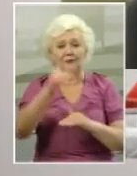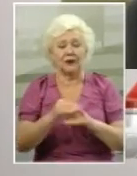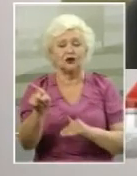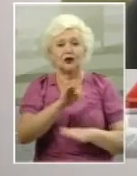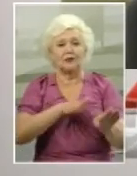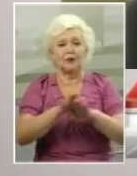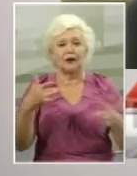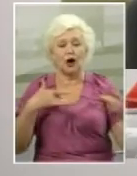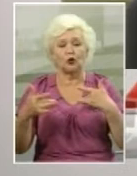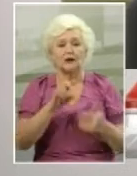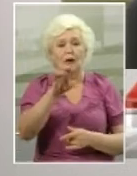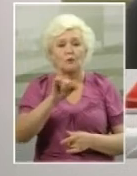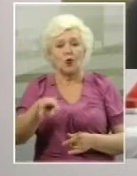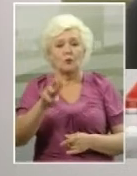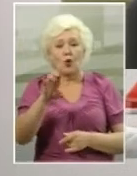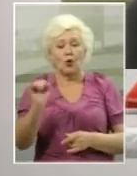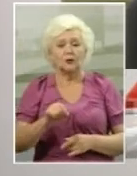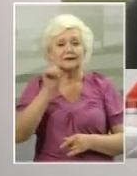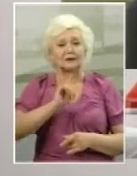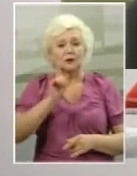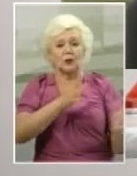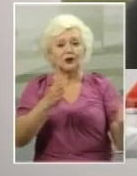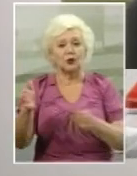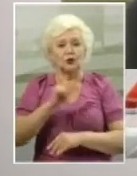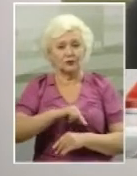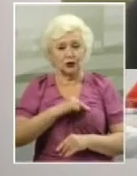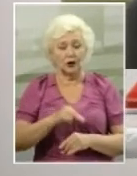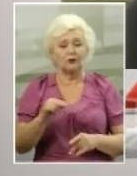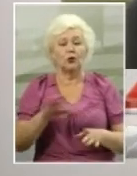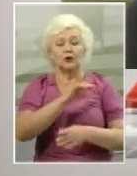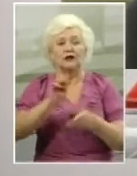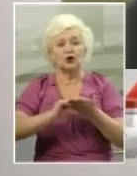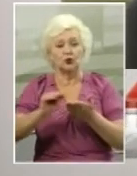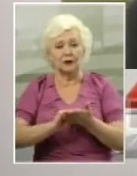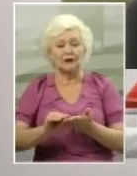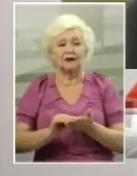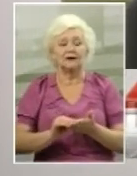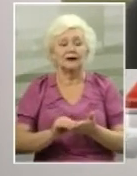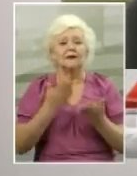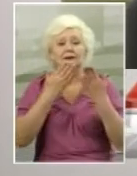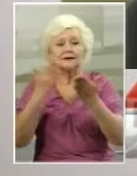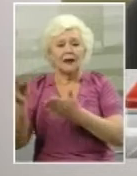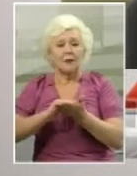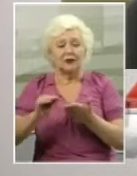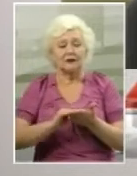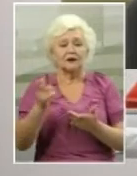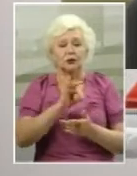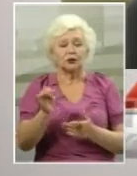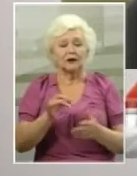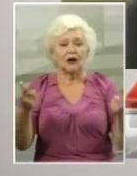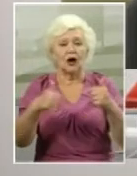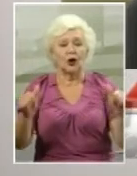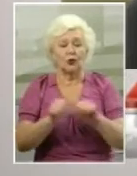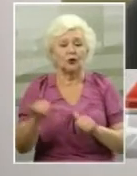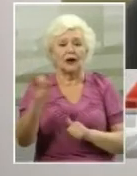гурту «Бумбокс». Зараз тривають підготовчі роботи, монтують сцену, журналісти записують інтерв'ю з солістом групи